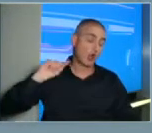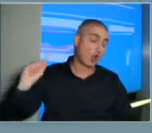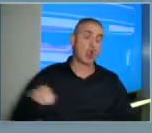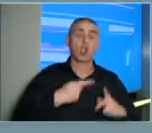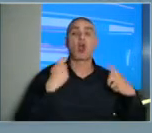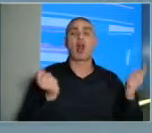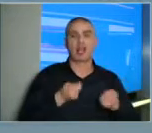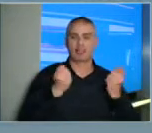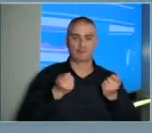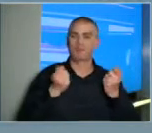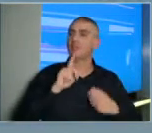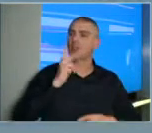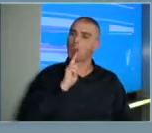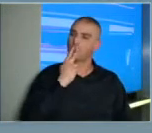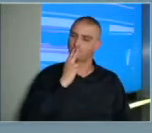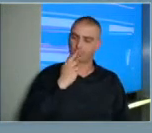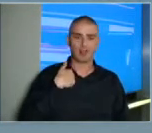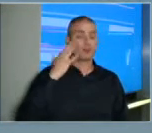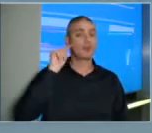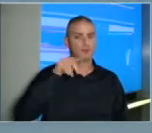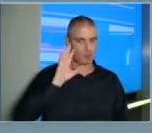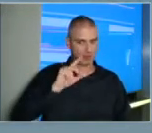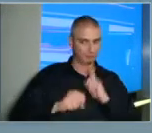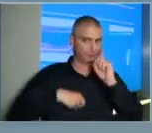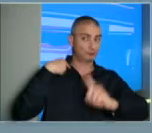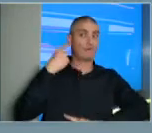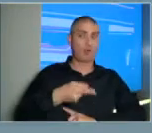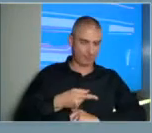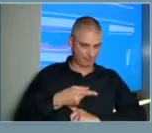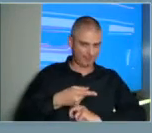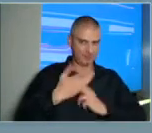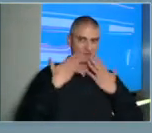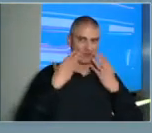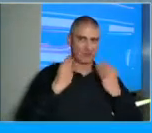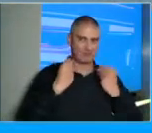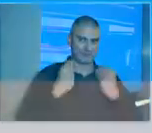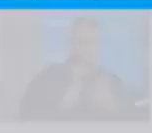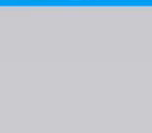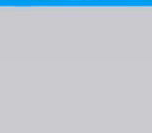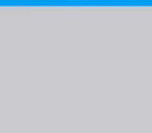הקמפיינים, כל הספינים, אנחנו נהיה פה גם בשבוע הבא. תודה לכם.